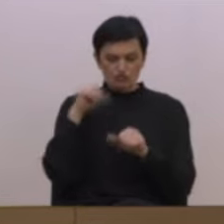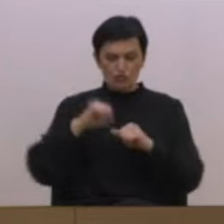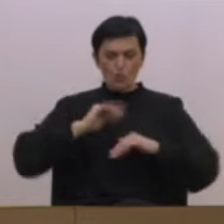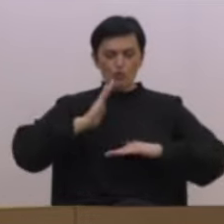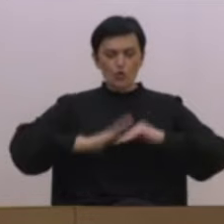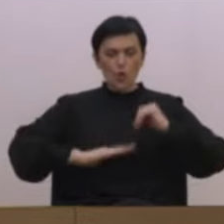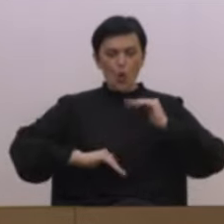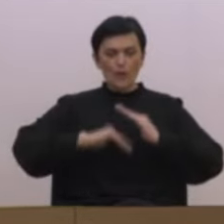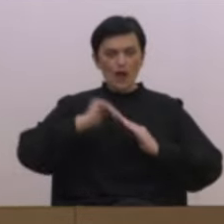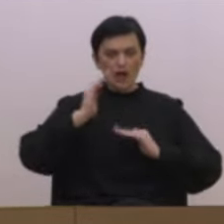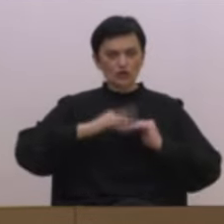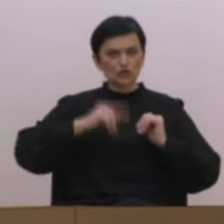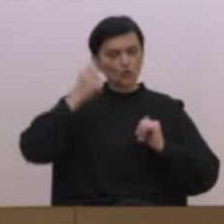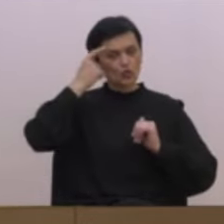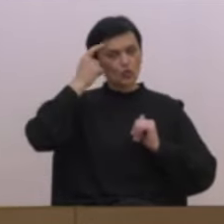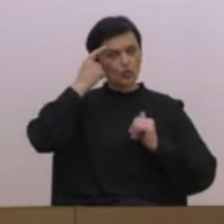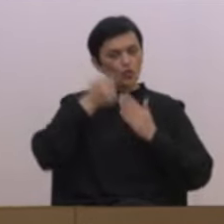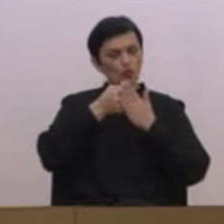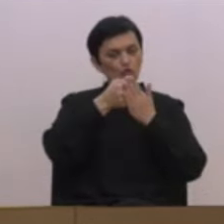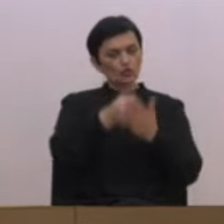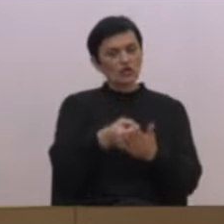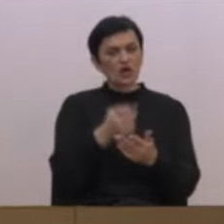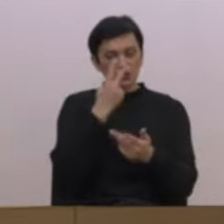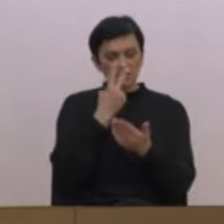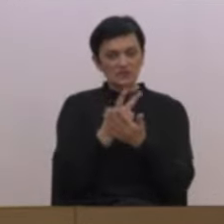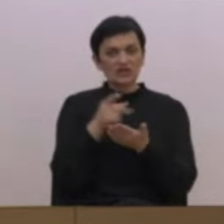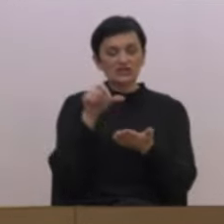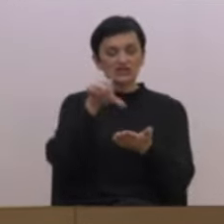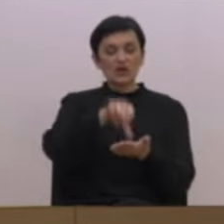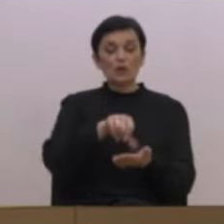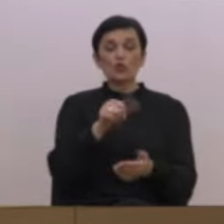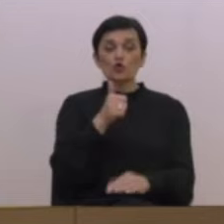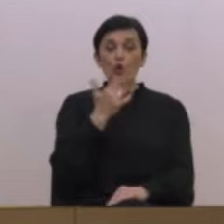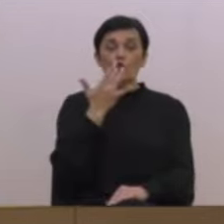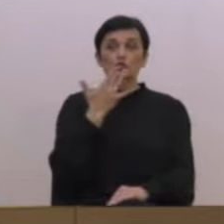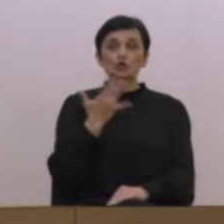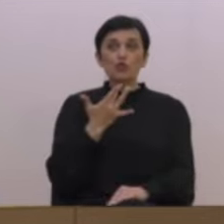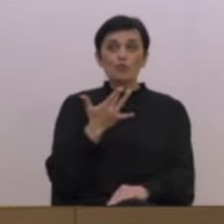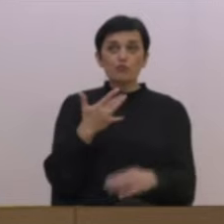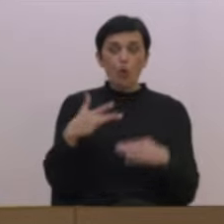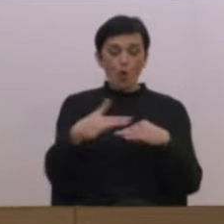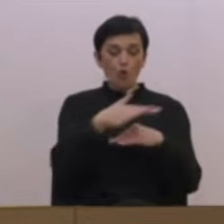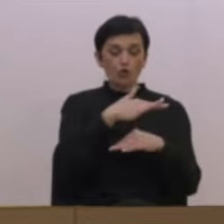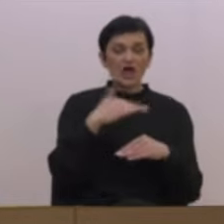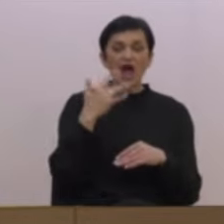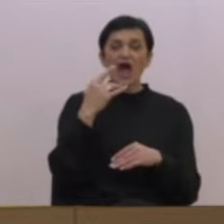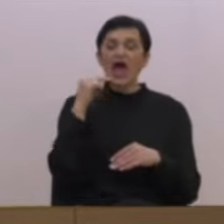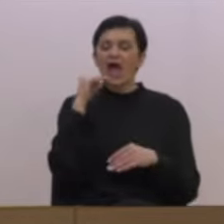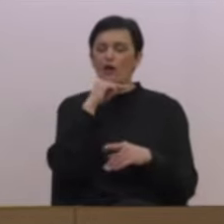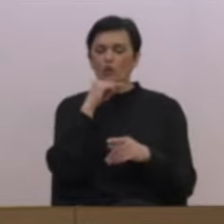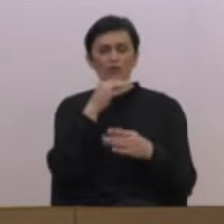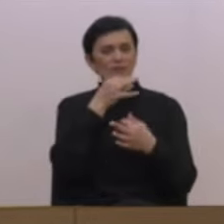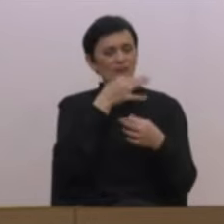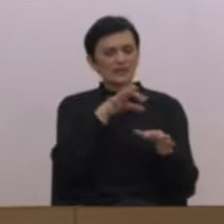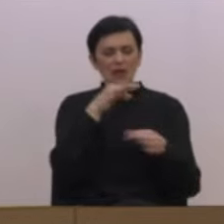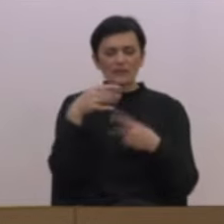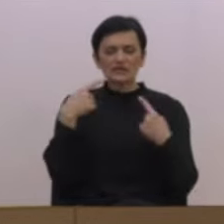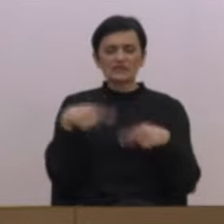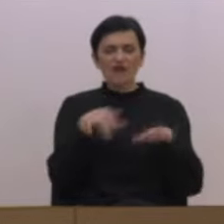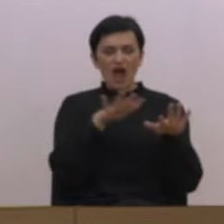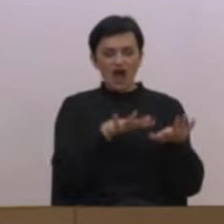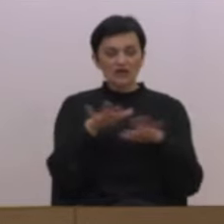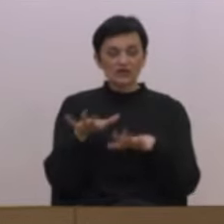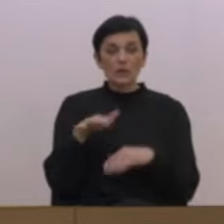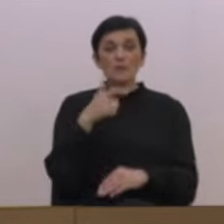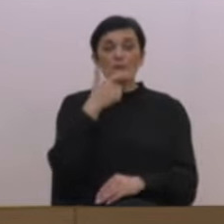პროფესიული უნარჩვევების მიხედვით იყვნენ წარმოდგენილი როგორც პოლიტიკურ სარბიელზე, ასე ეკონომიკურზე და ნებისმიერ სხვა სარბიელზე.